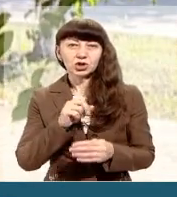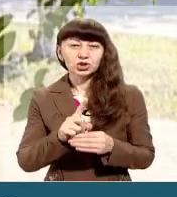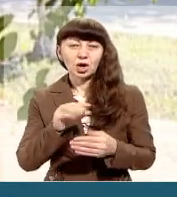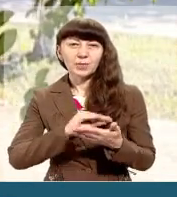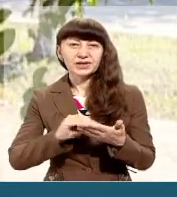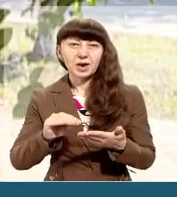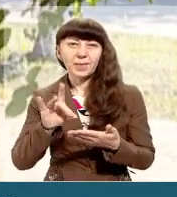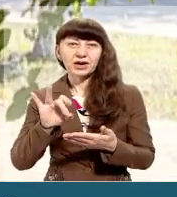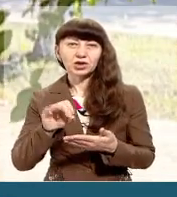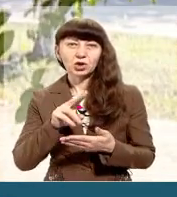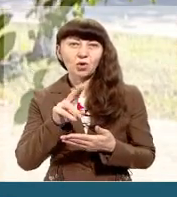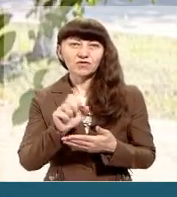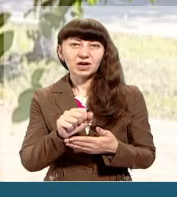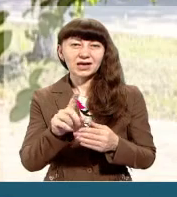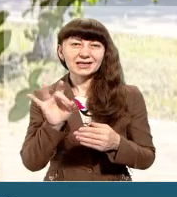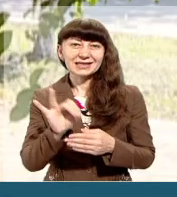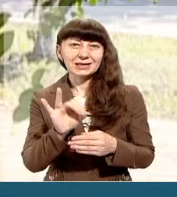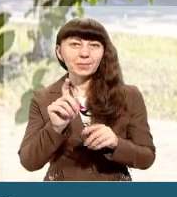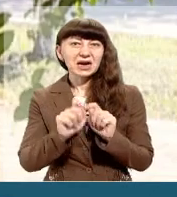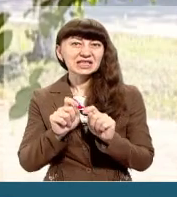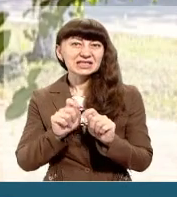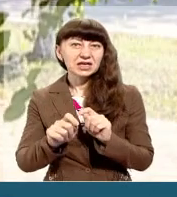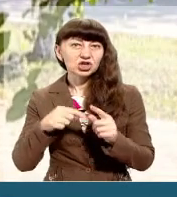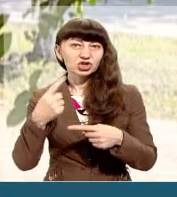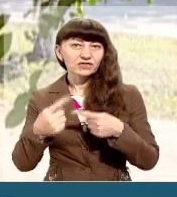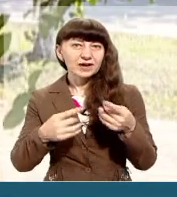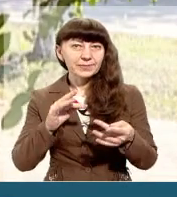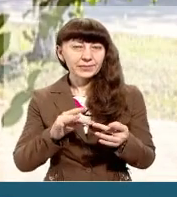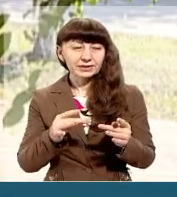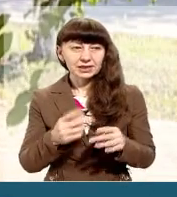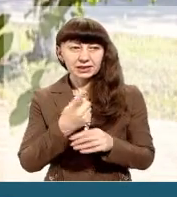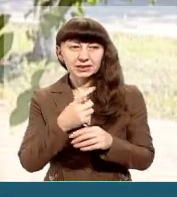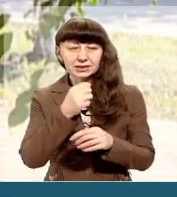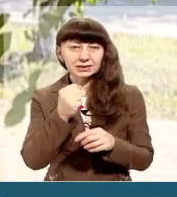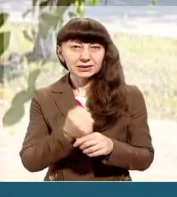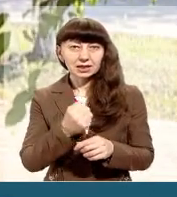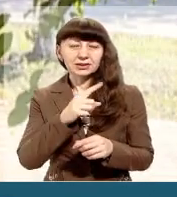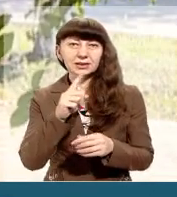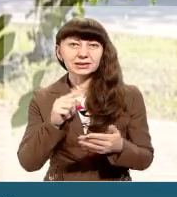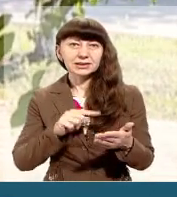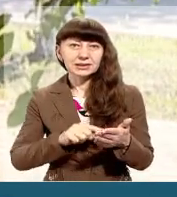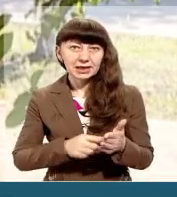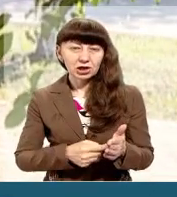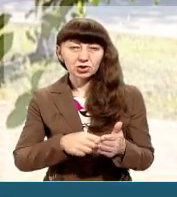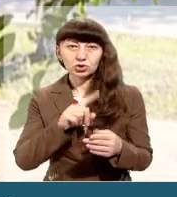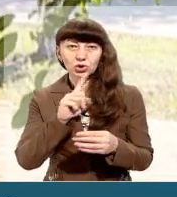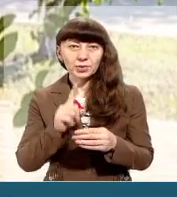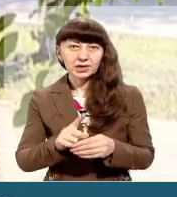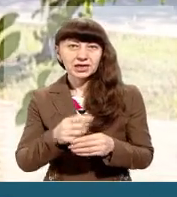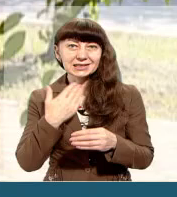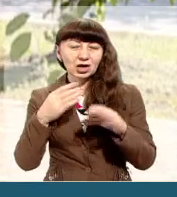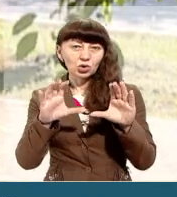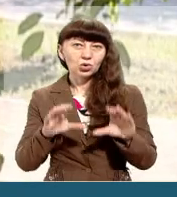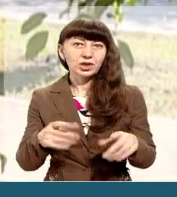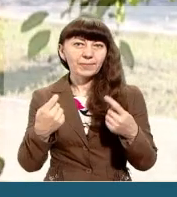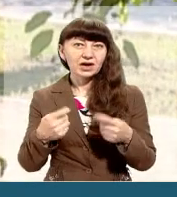обязательной маркировке и прослеживаемости. С какой целью это сделано? Это сделано с целью исключения оборота